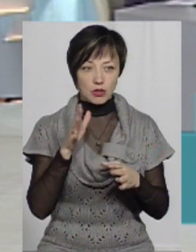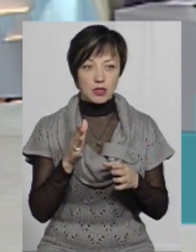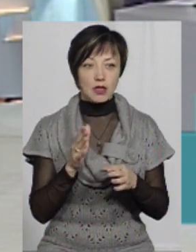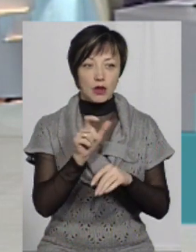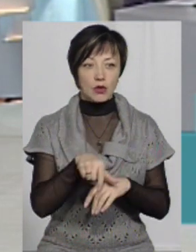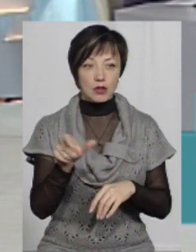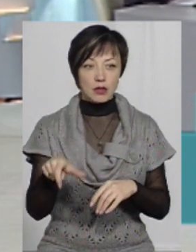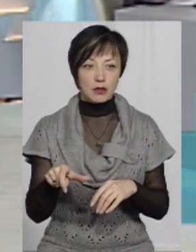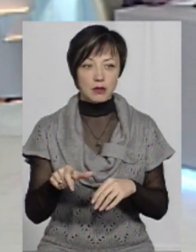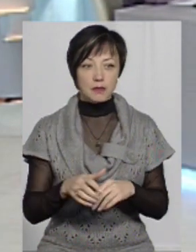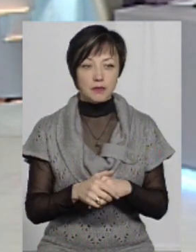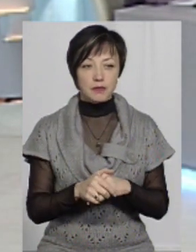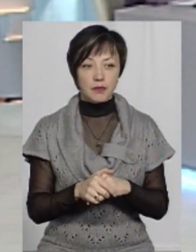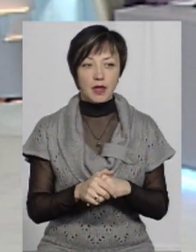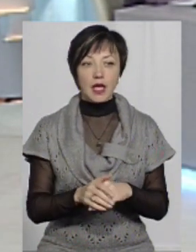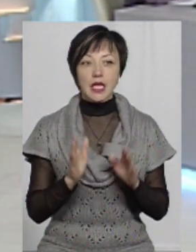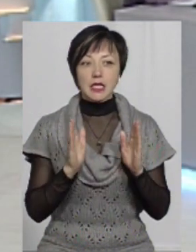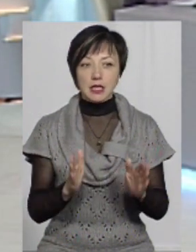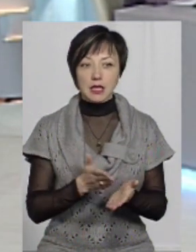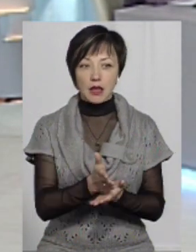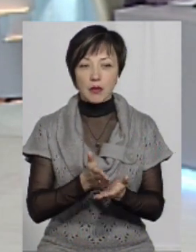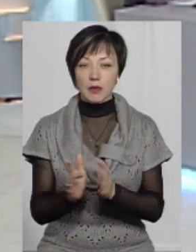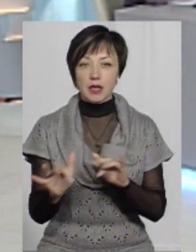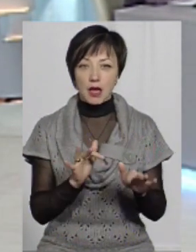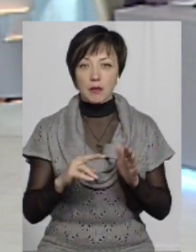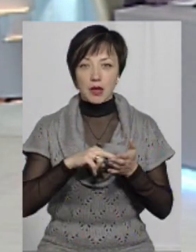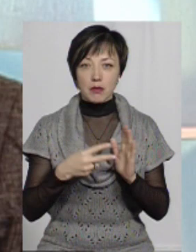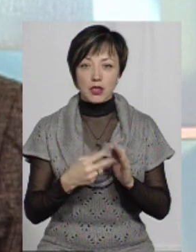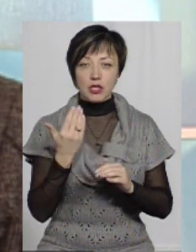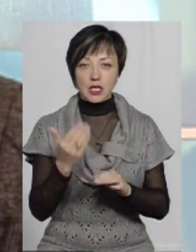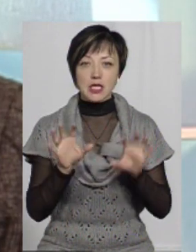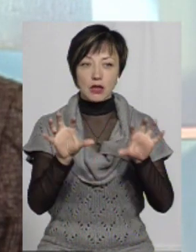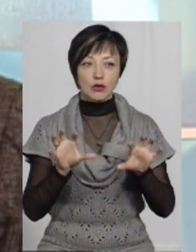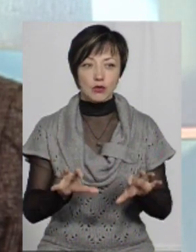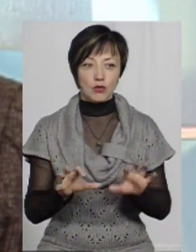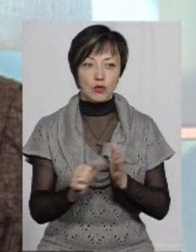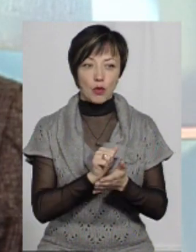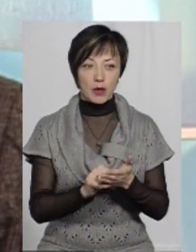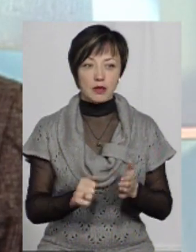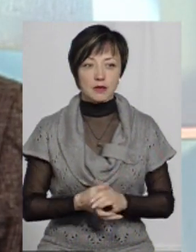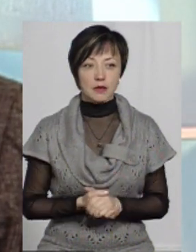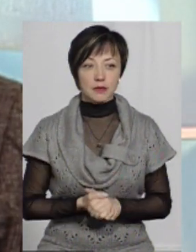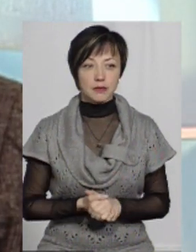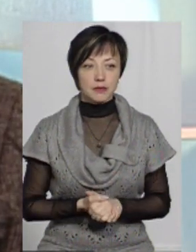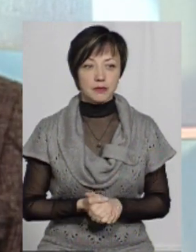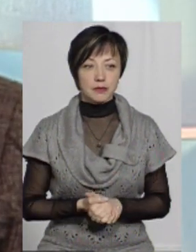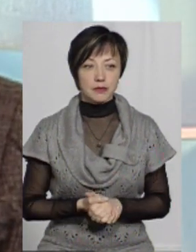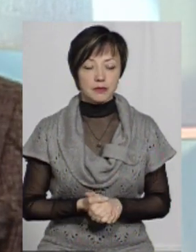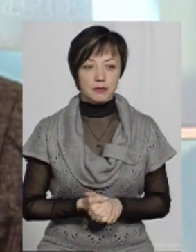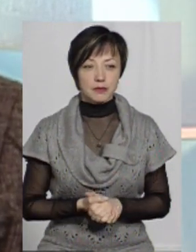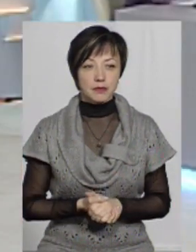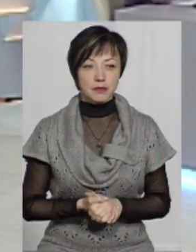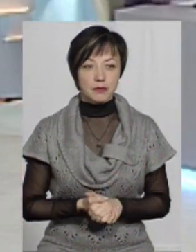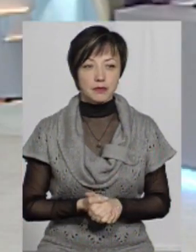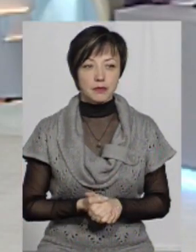на лікування людей, так? Так. Угу. Тобто, лише ті напрямки діяльності, які передбачені її установчим документом цієї організації.